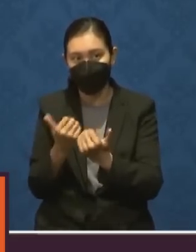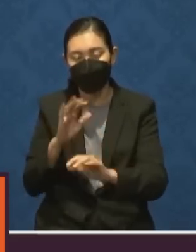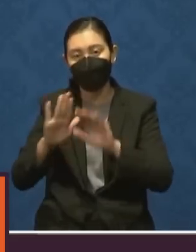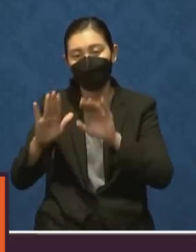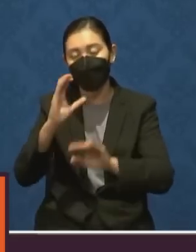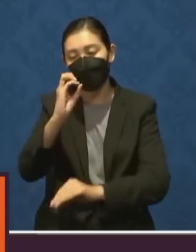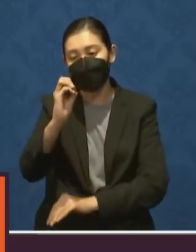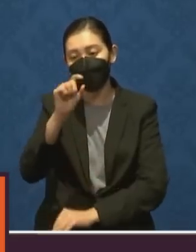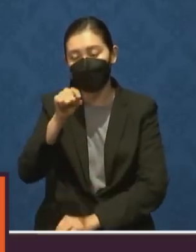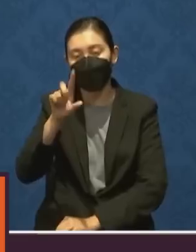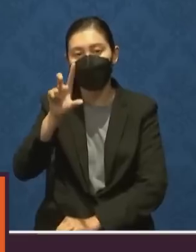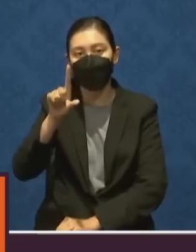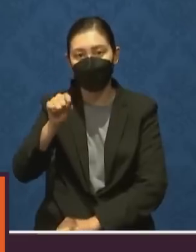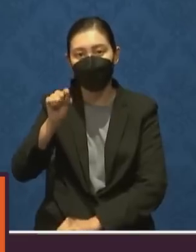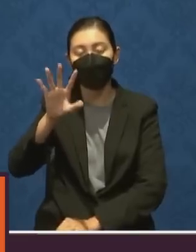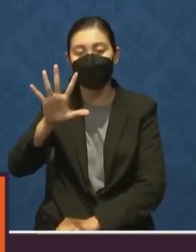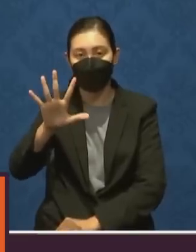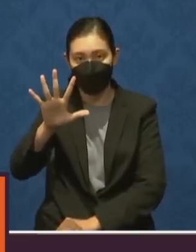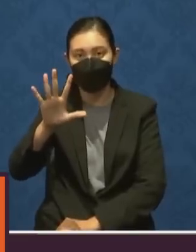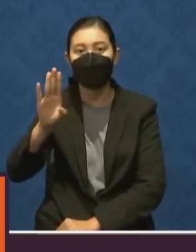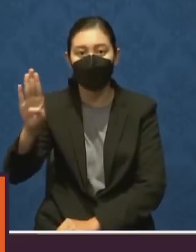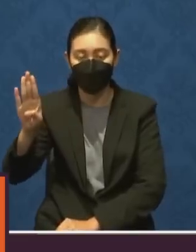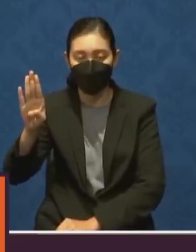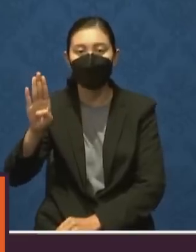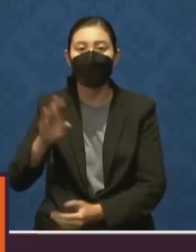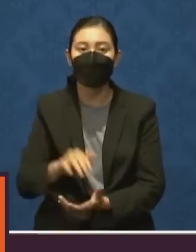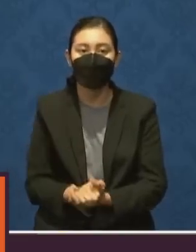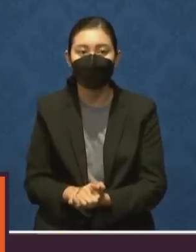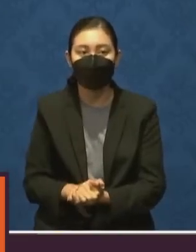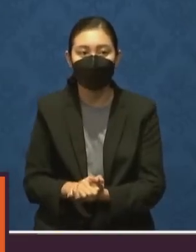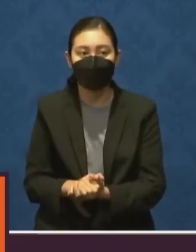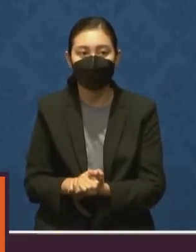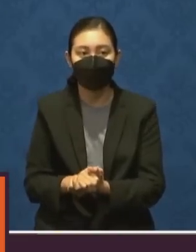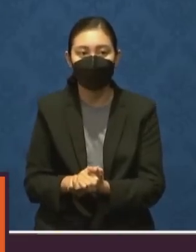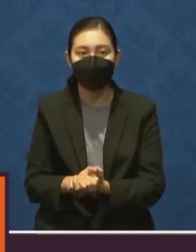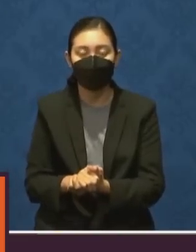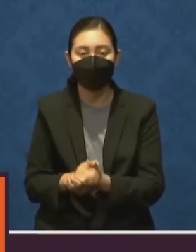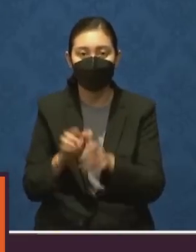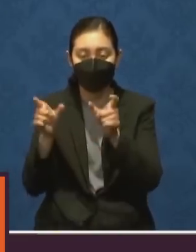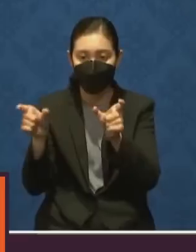ตอนหนวยก็ทับธานborเริ่มเห็แล้ 2 ก่อนรวมก 4 บาท